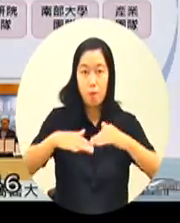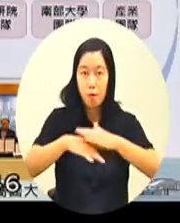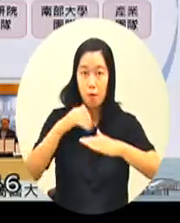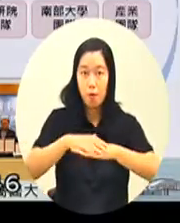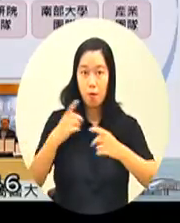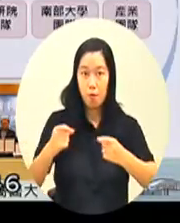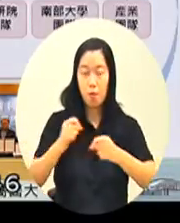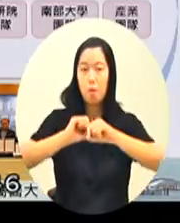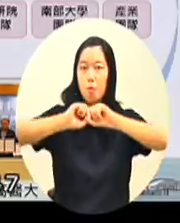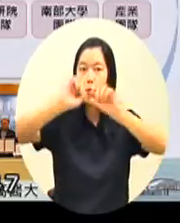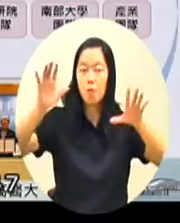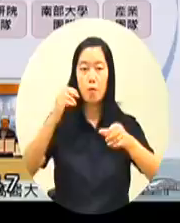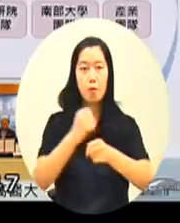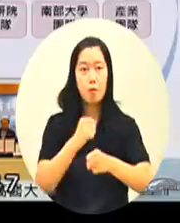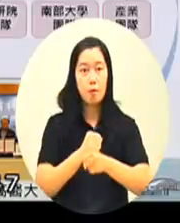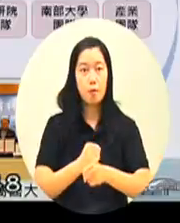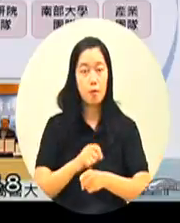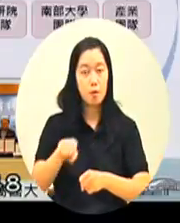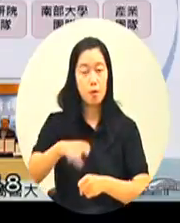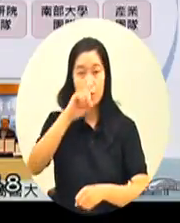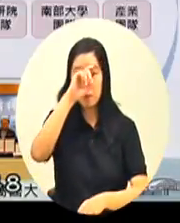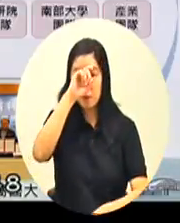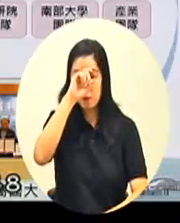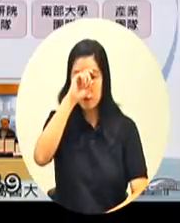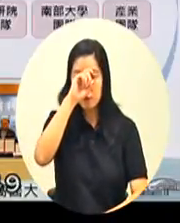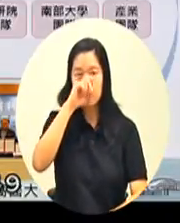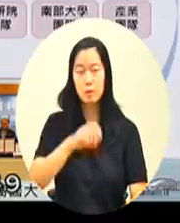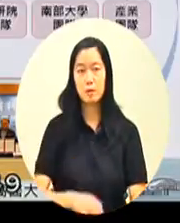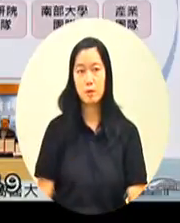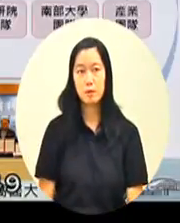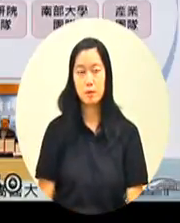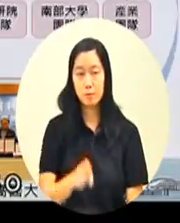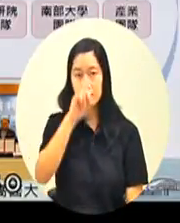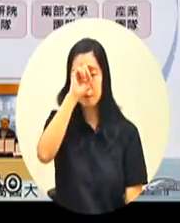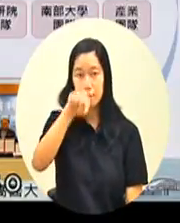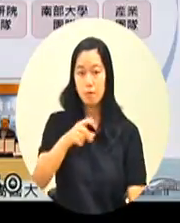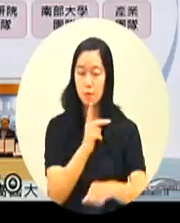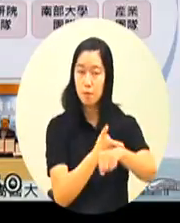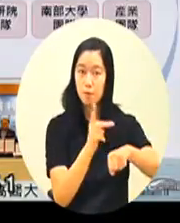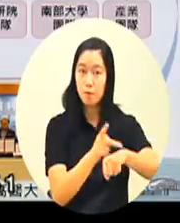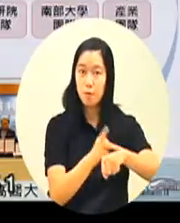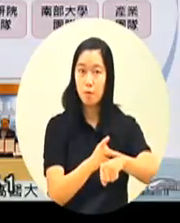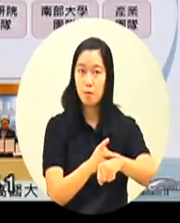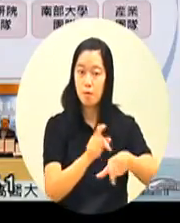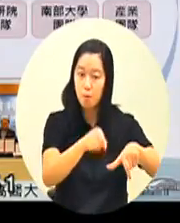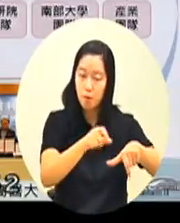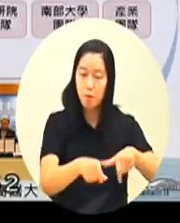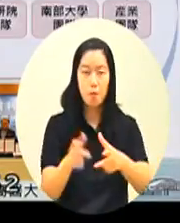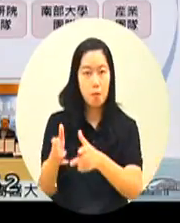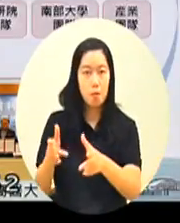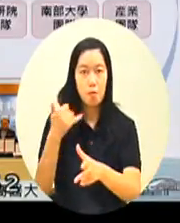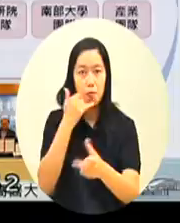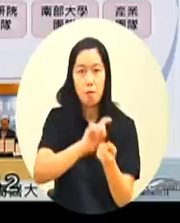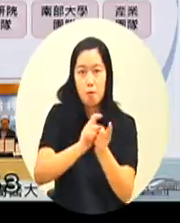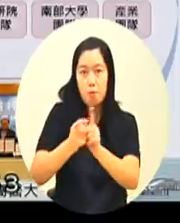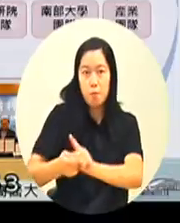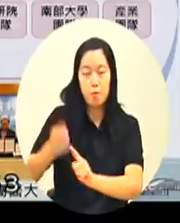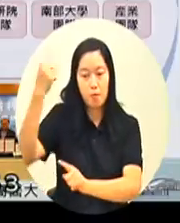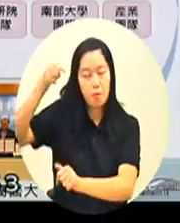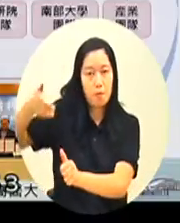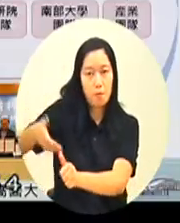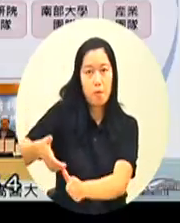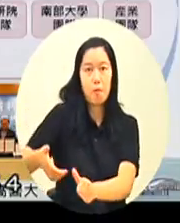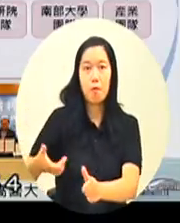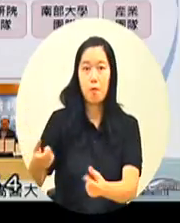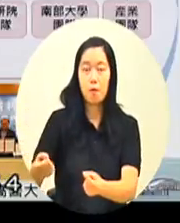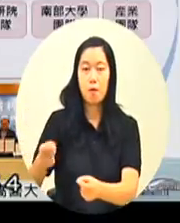动作。它基本的目的是希望能够将我们科技产业的能量导向我们的传统产业，让传